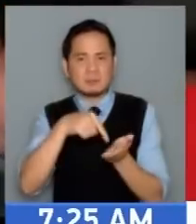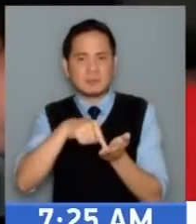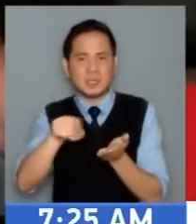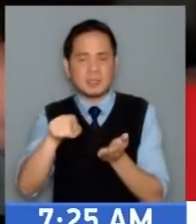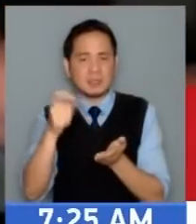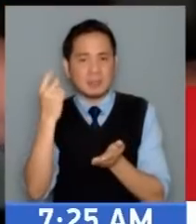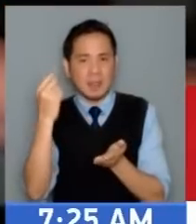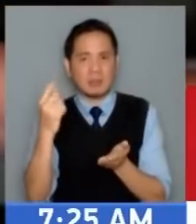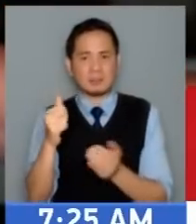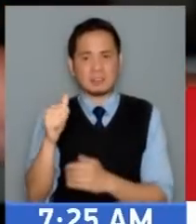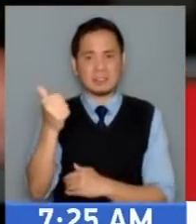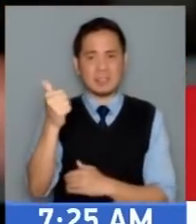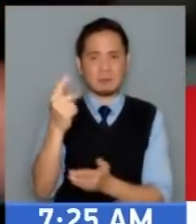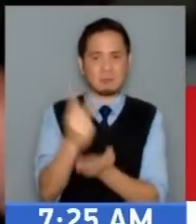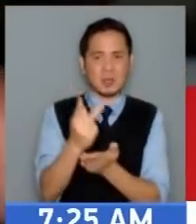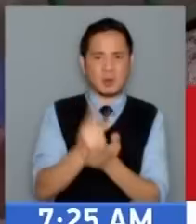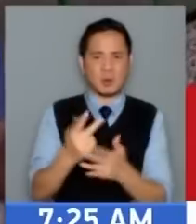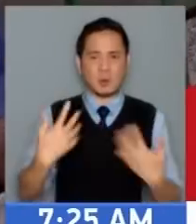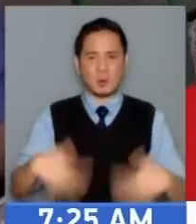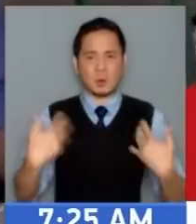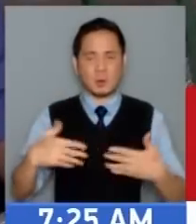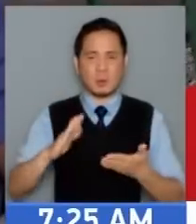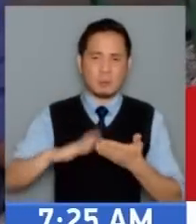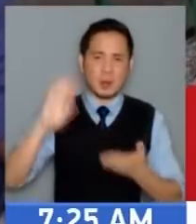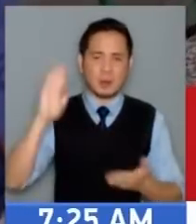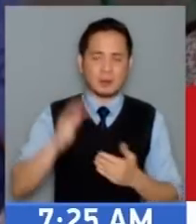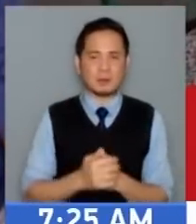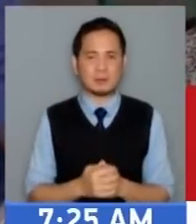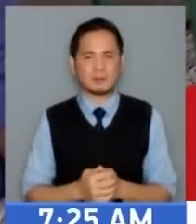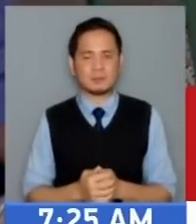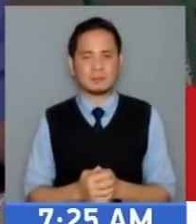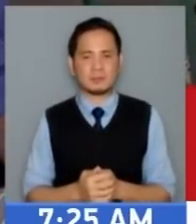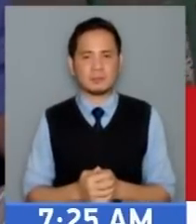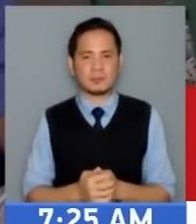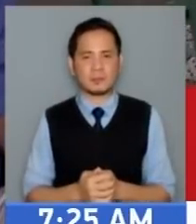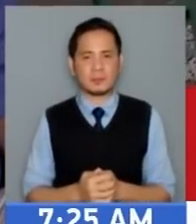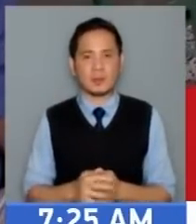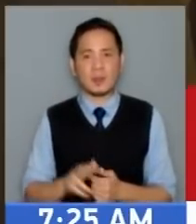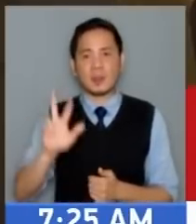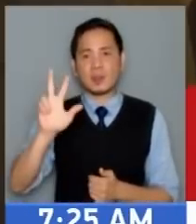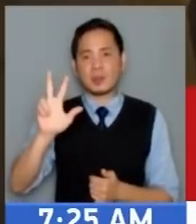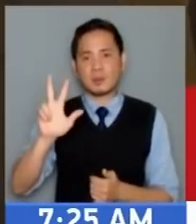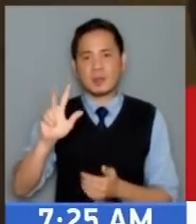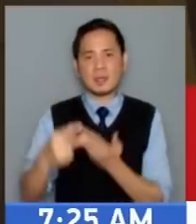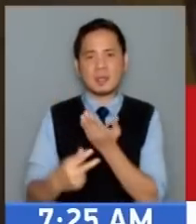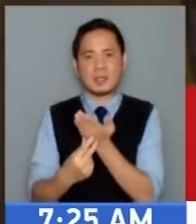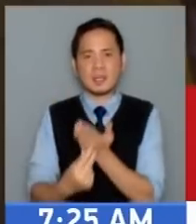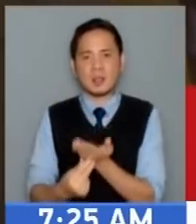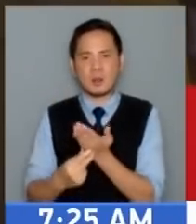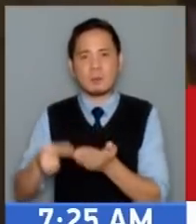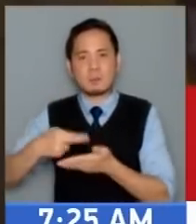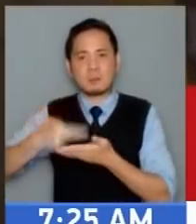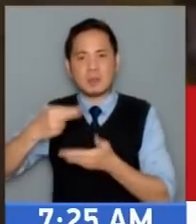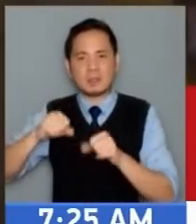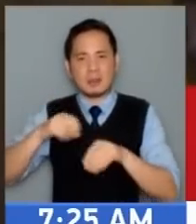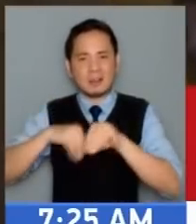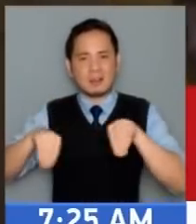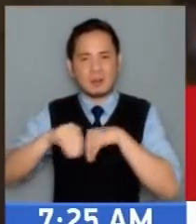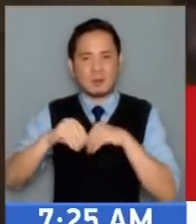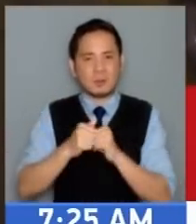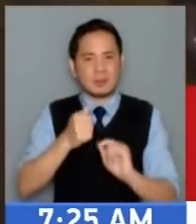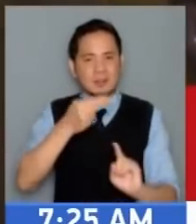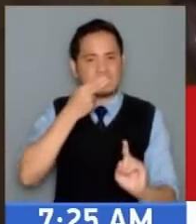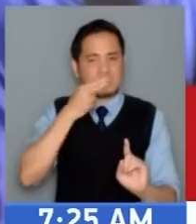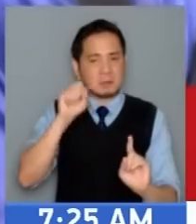Ngayon kahapa, 142 na ngayon. 3 kilong bigas na raw ang mabibili niya riyan. Si Noel naman, hindi man natigil sa